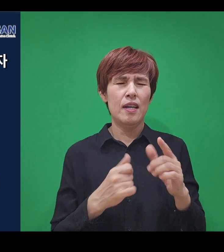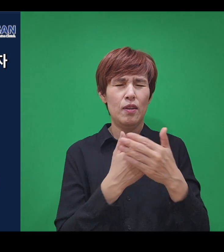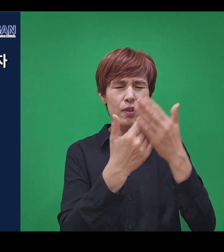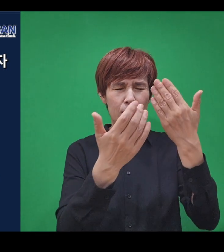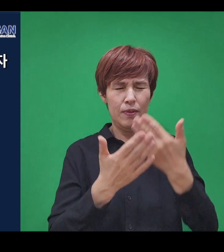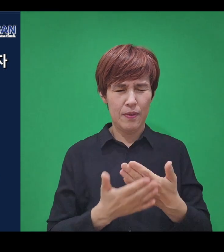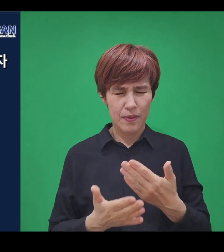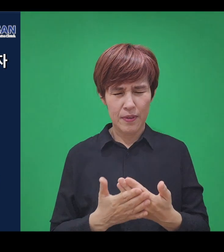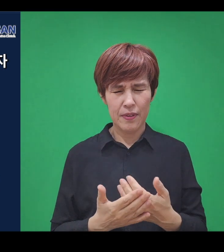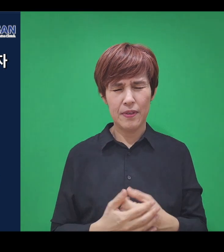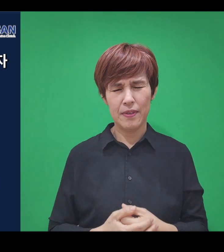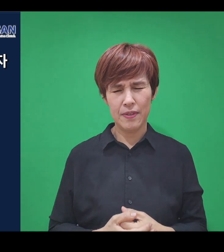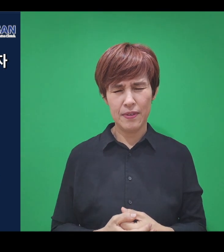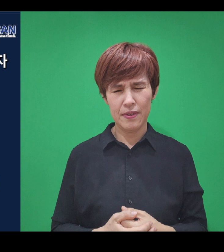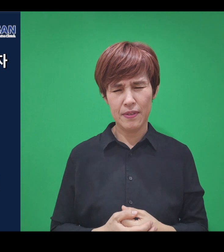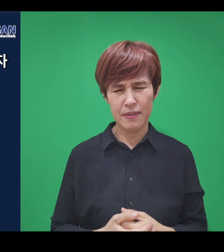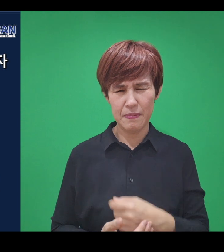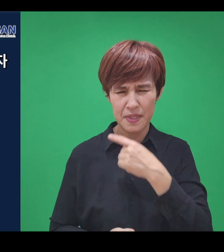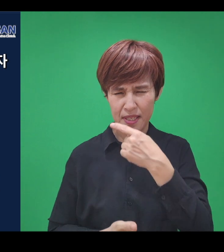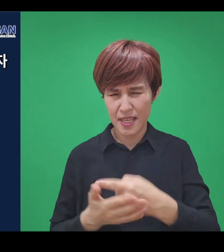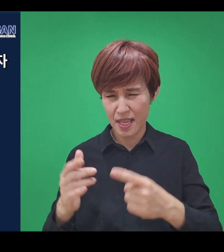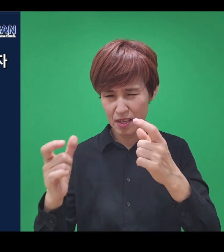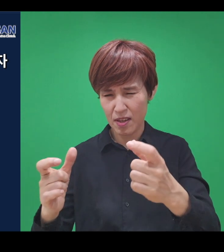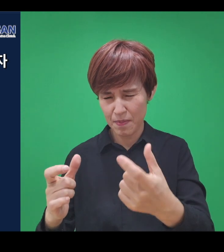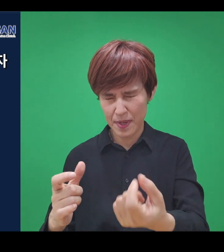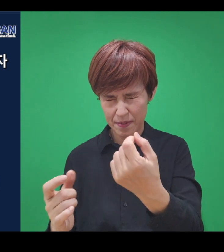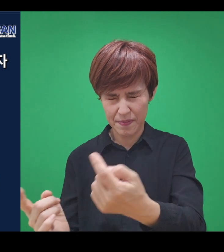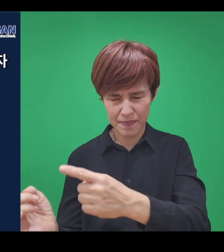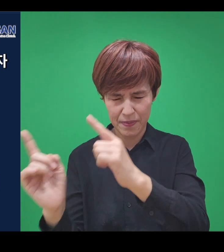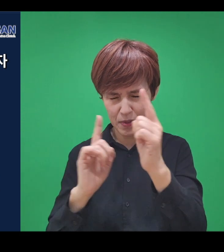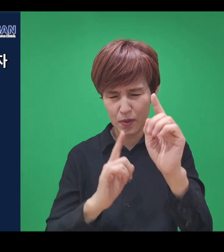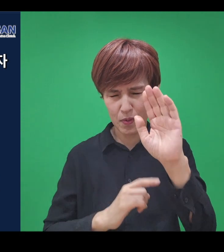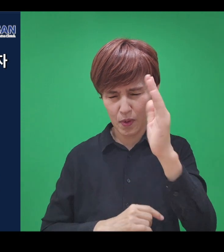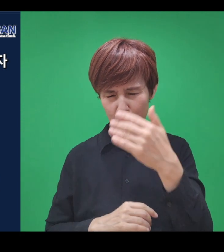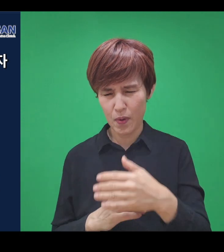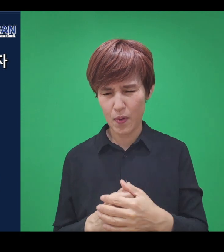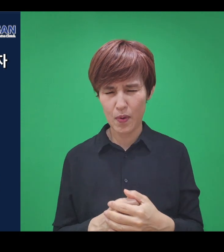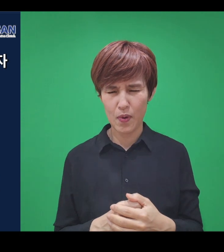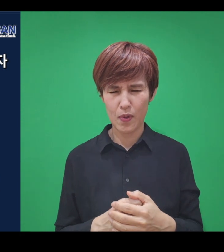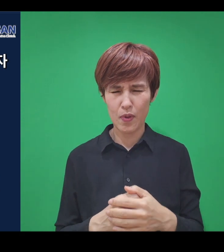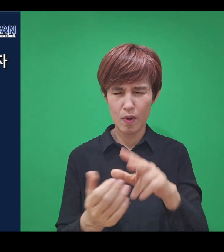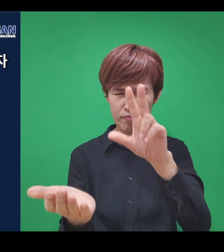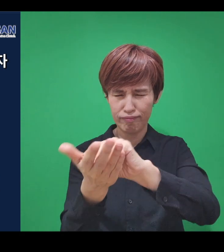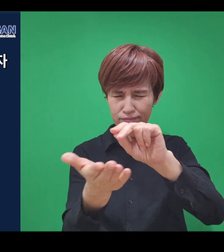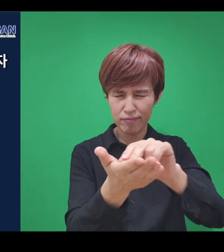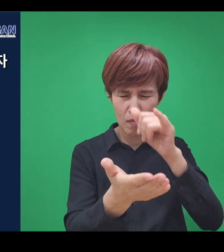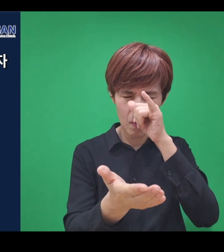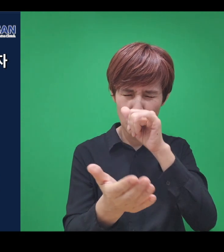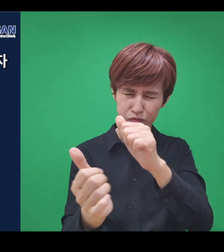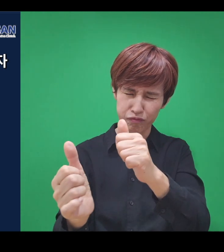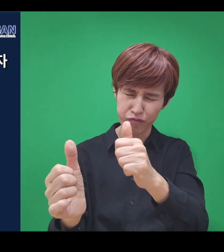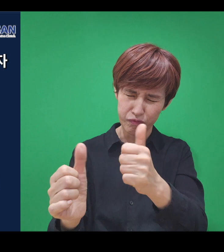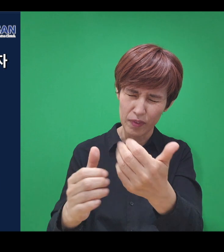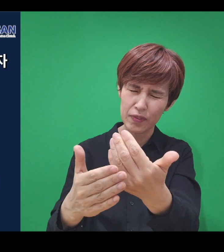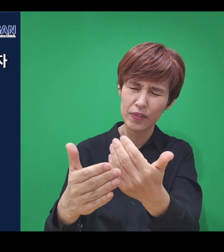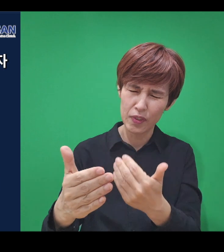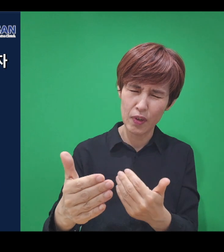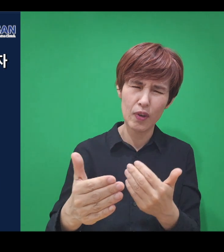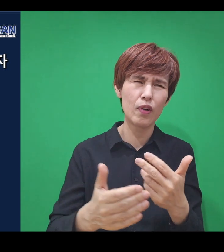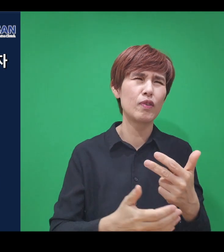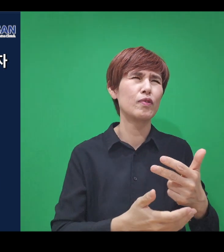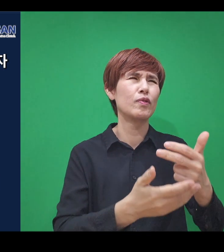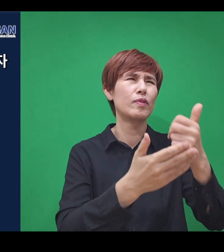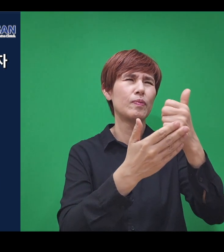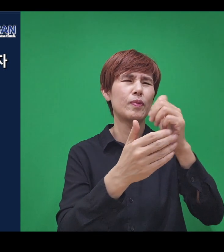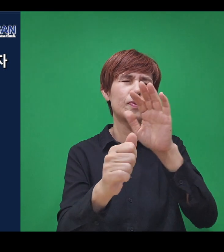살아가게 도와주시옵소서. 피해 지역이 속히 복구되게 하시고 매몰되어 있는 분들 숨이 끊어지기 전에 주님 가족의